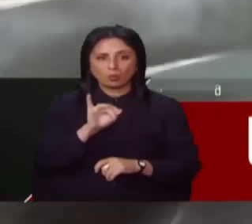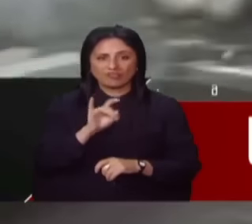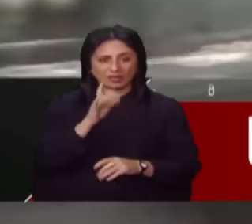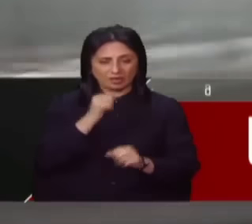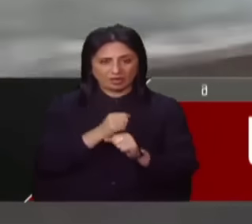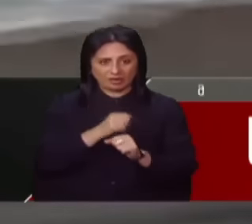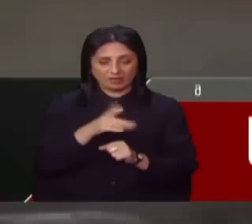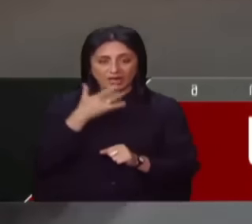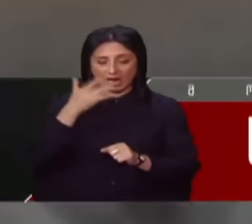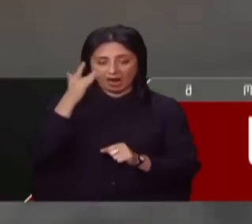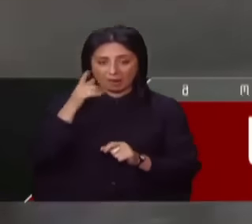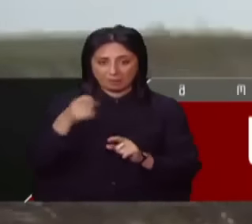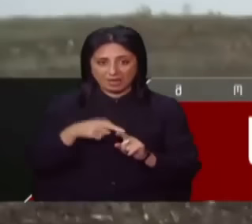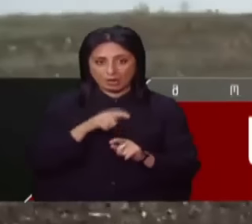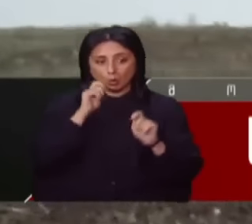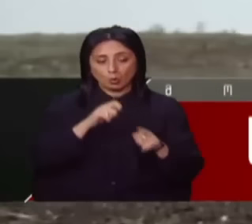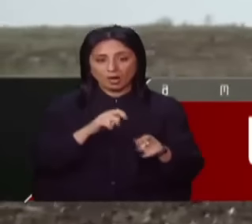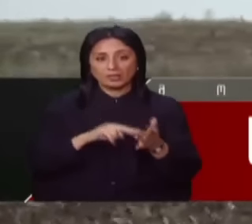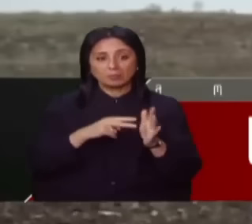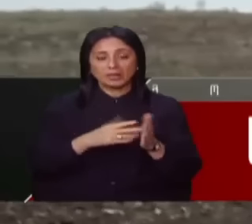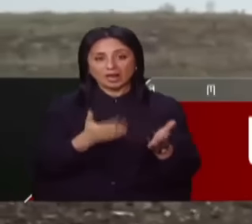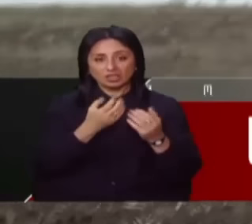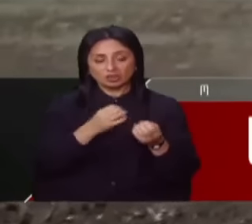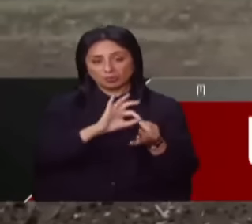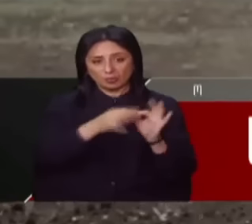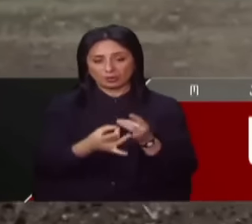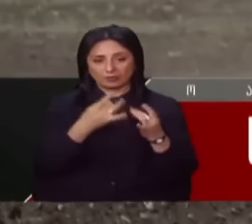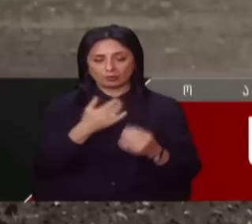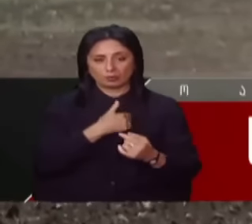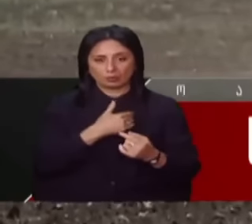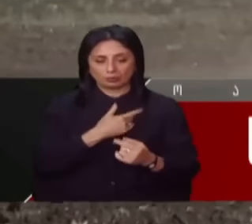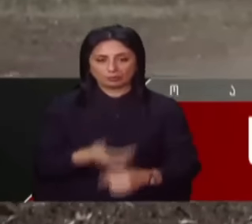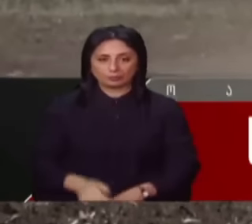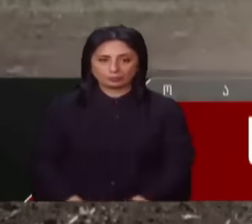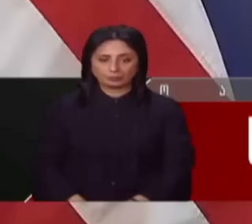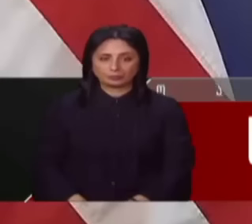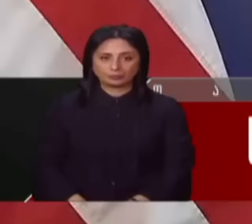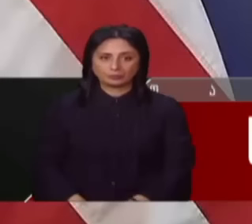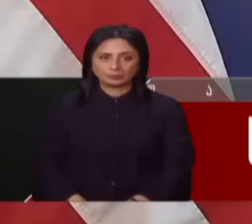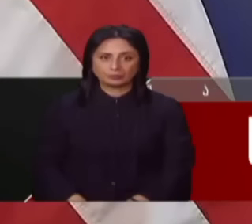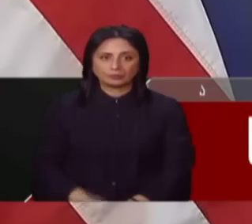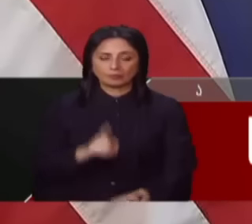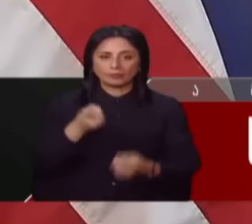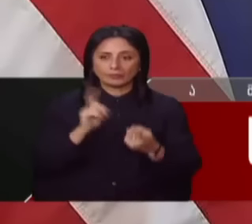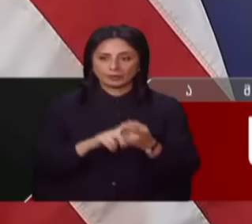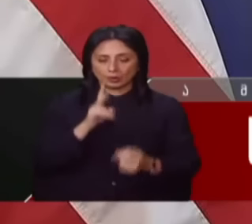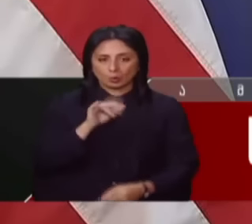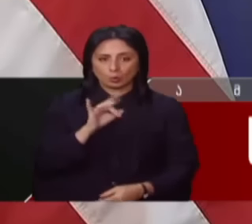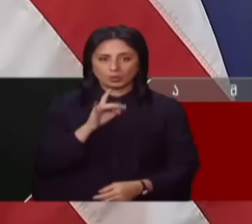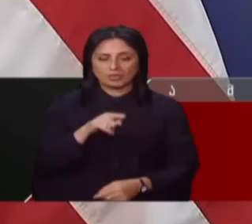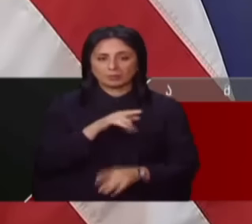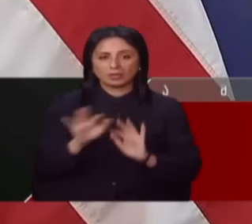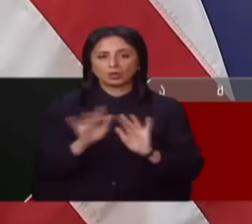აპირებს. ვაშინგტონს უკრაინელებისგან მათი ამოცანების შესახებ მეტი ინფორმაციის მიღება სურს. რაც შეეხება კურსკში